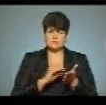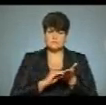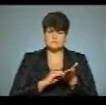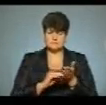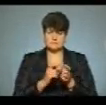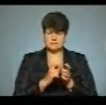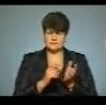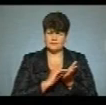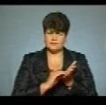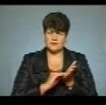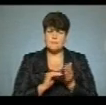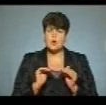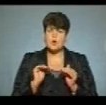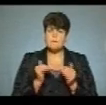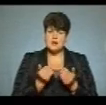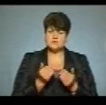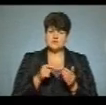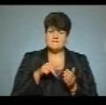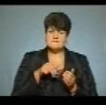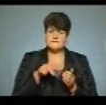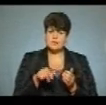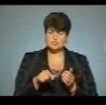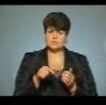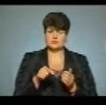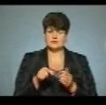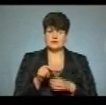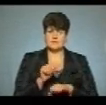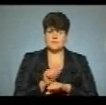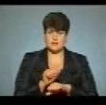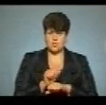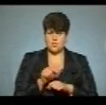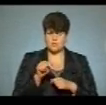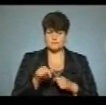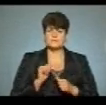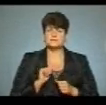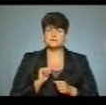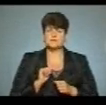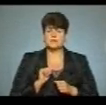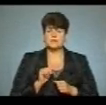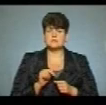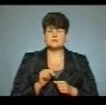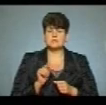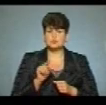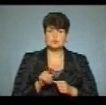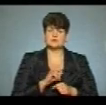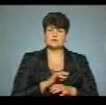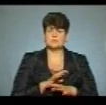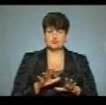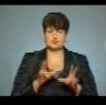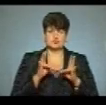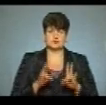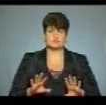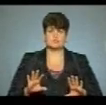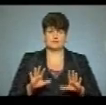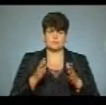про обмеження виходу на той самий пошкоджений балкон з метою запобігання нещасних